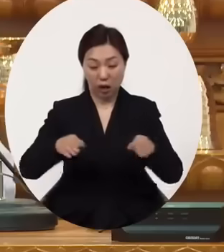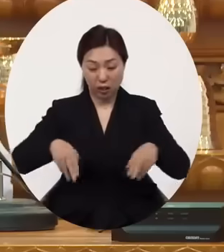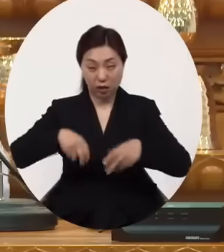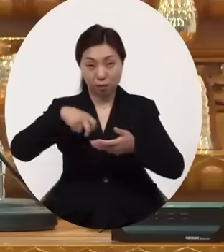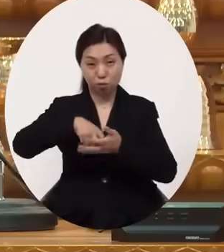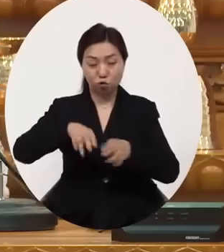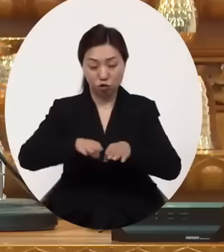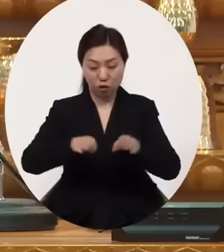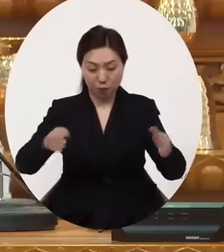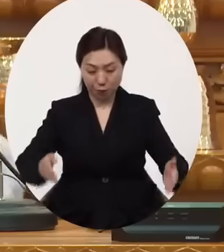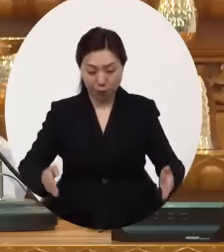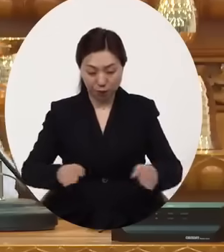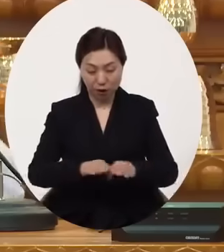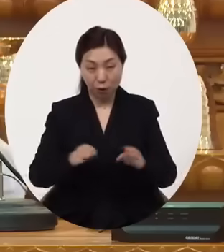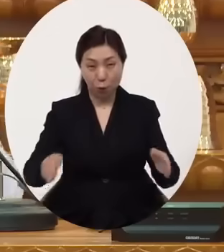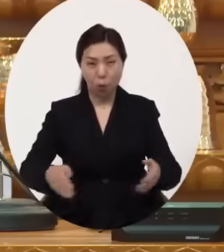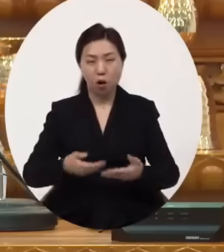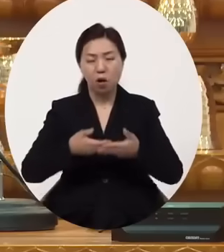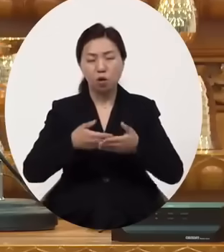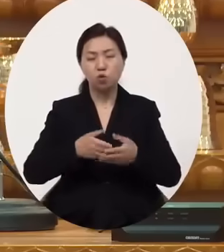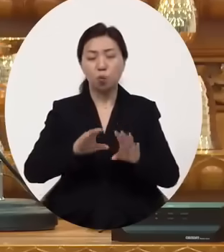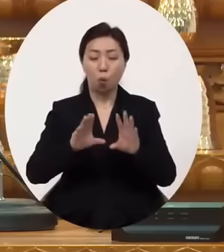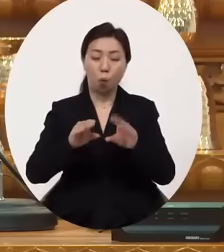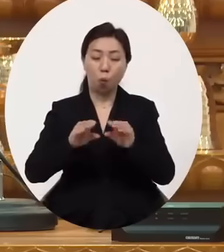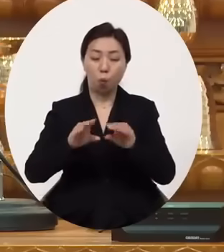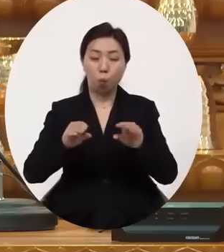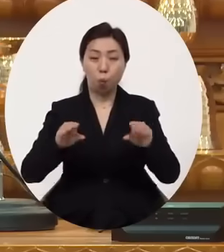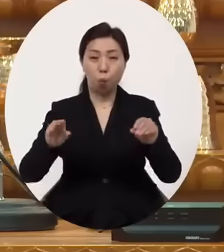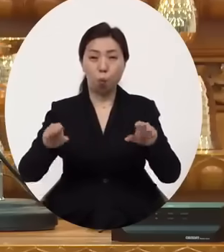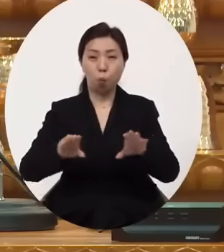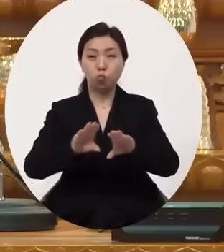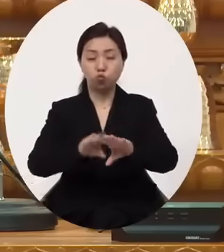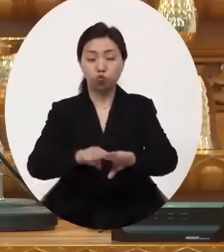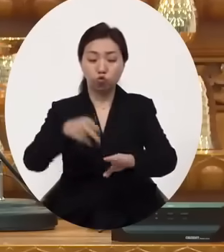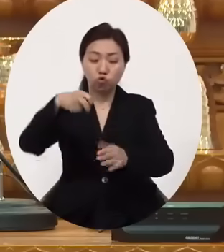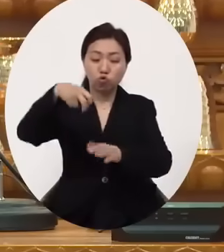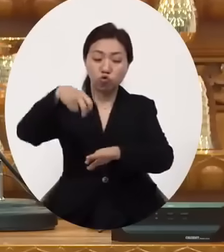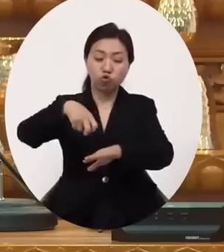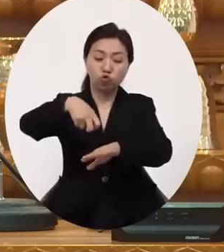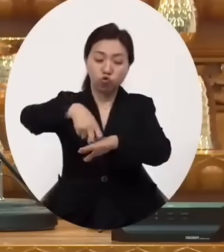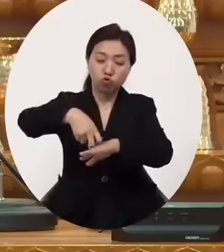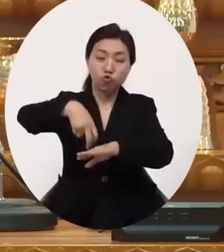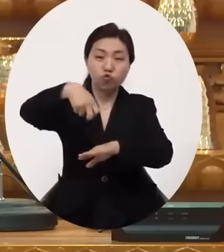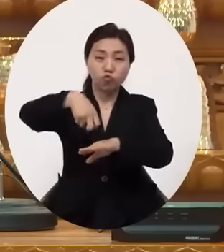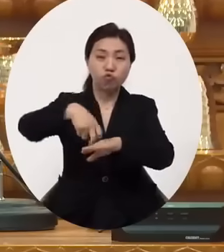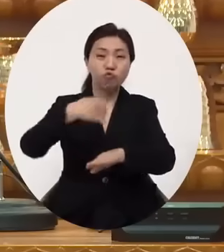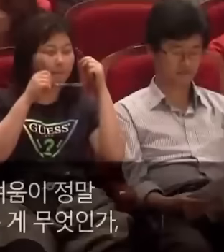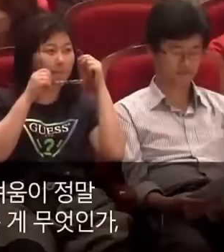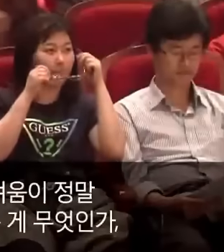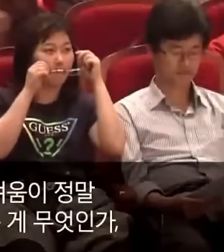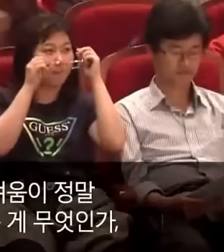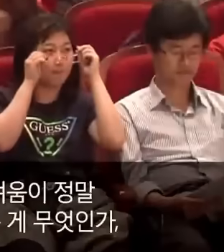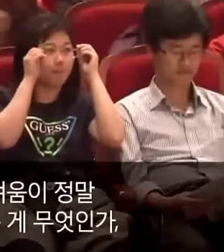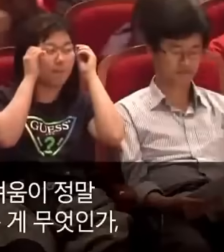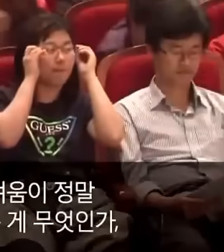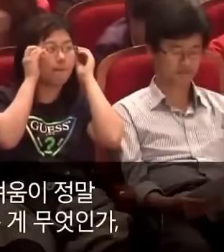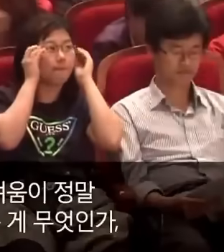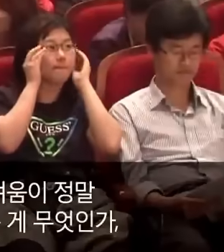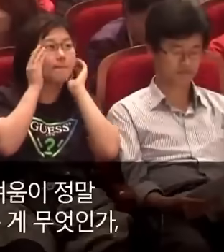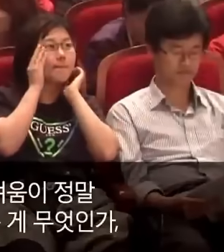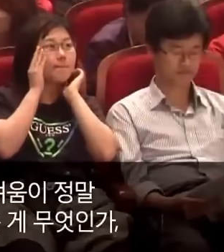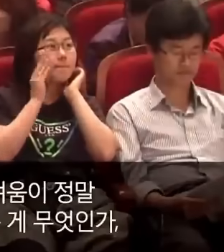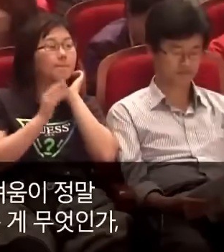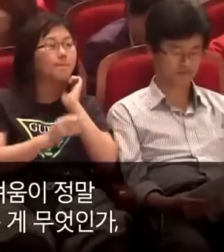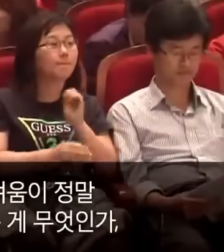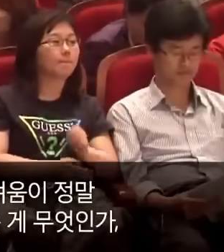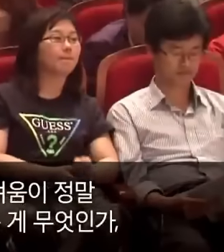밑에 푹신하게 하고 속도를 천천히 하시고 그렇게 하면 가만히 있는 것보다 오히려 낫습니다. 그런데